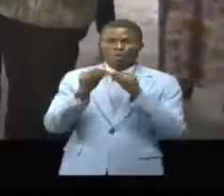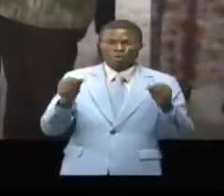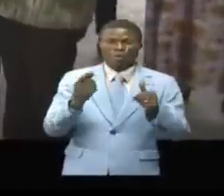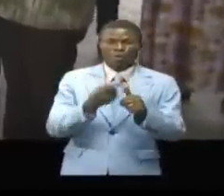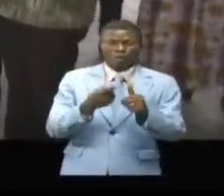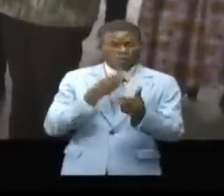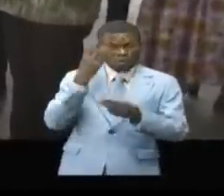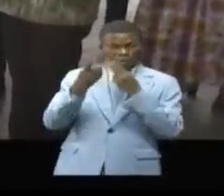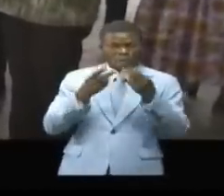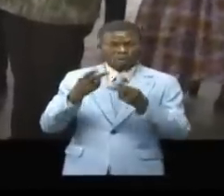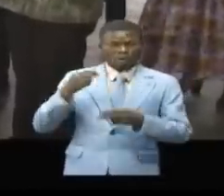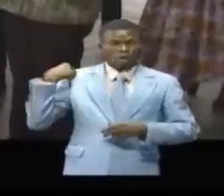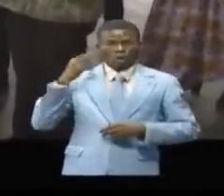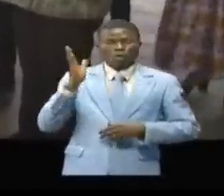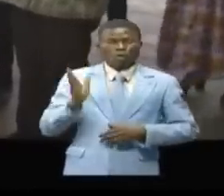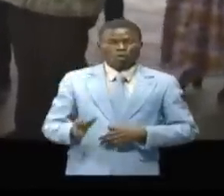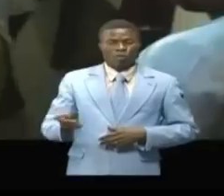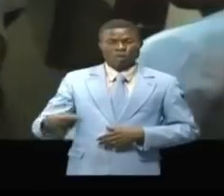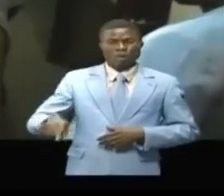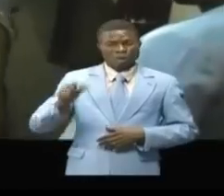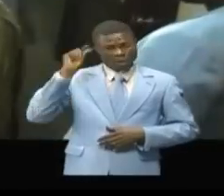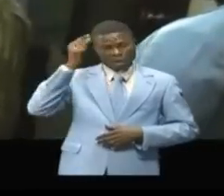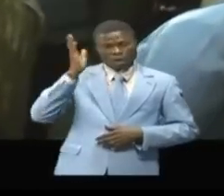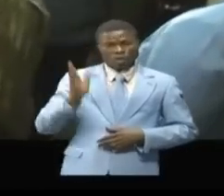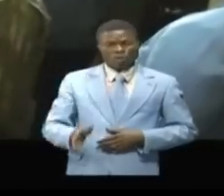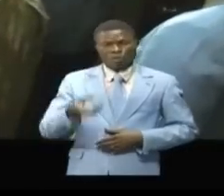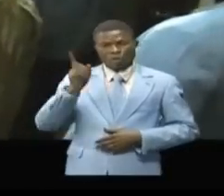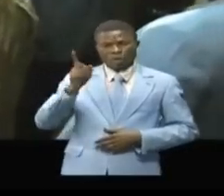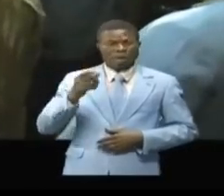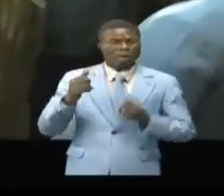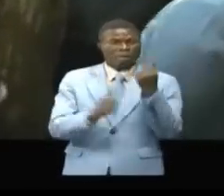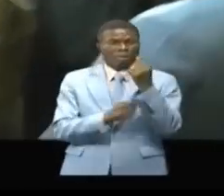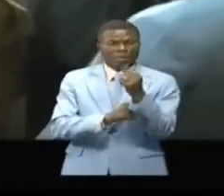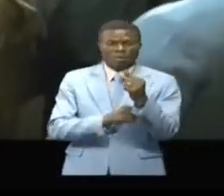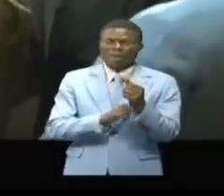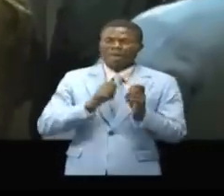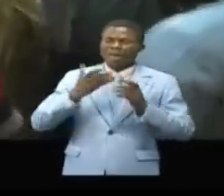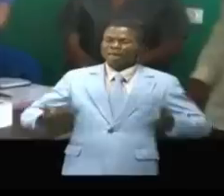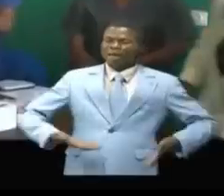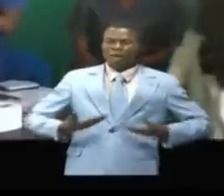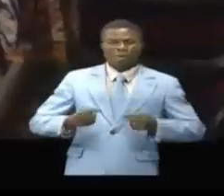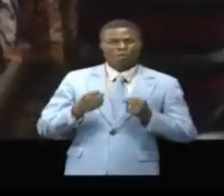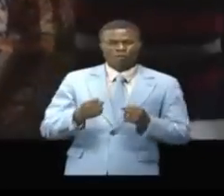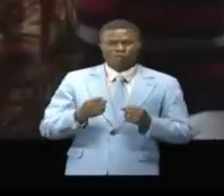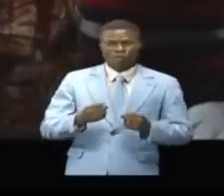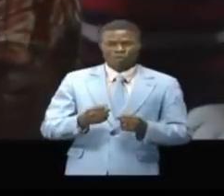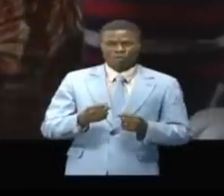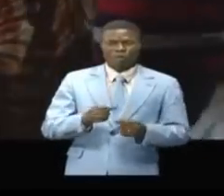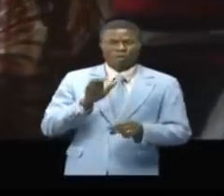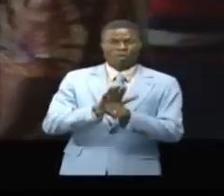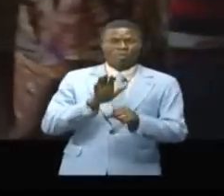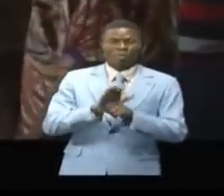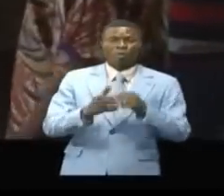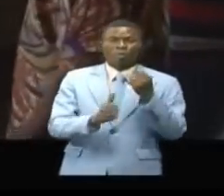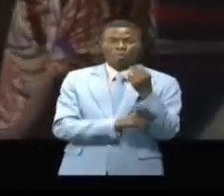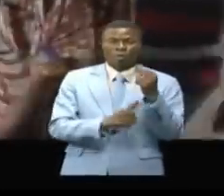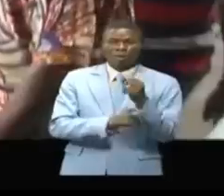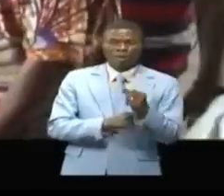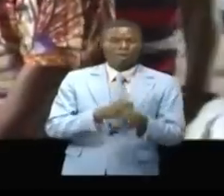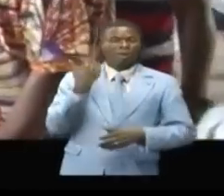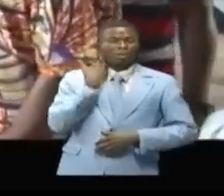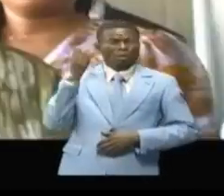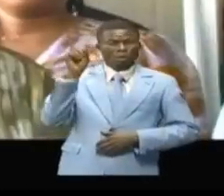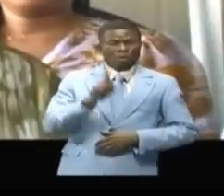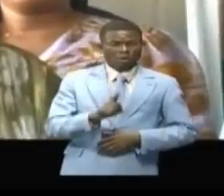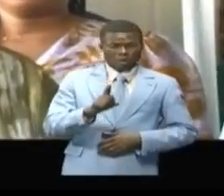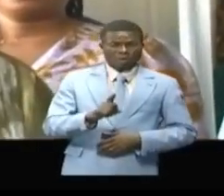cette visite du numéro 1 de la province à Tshikagi a été pour les malades un geste de compassion envers eux. Vu le nombre impressionnant des personnes venues pour